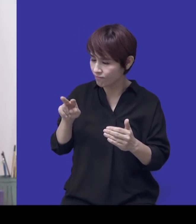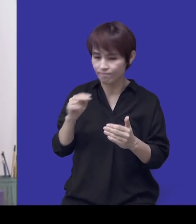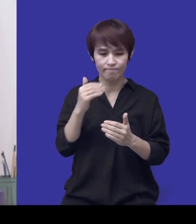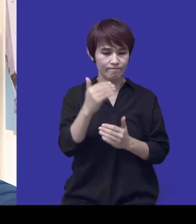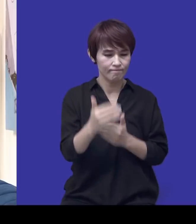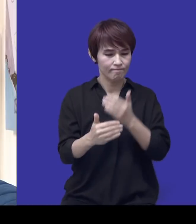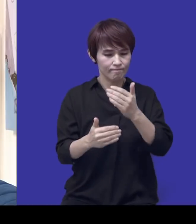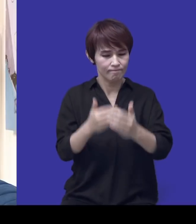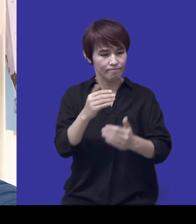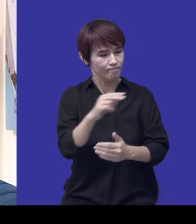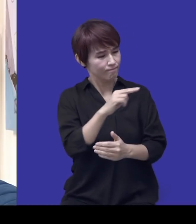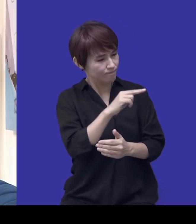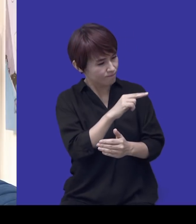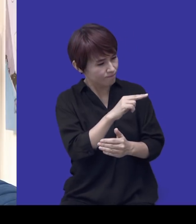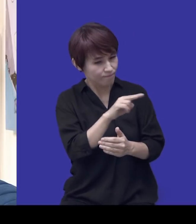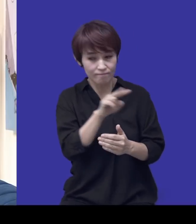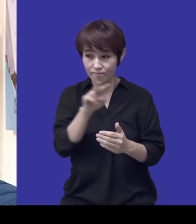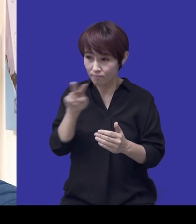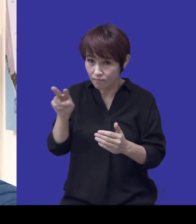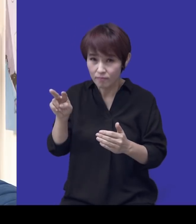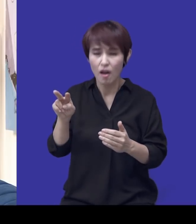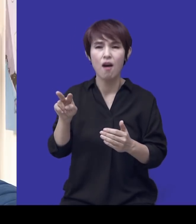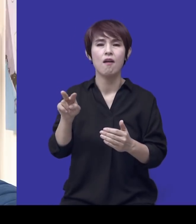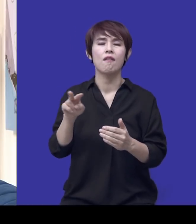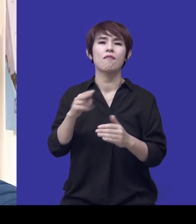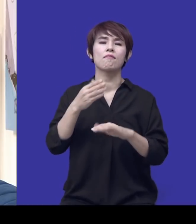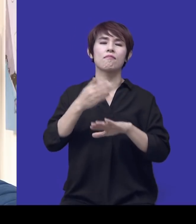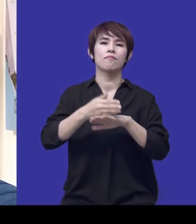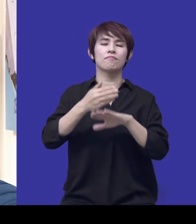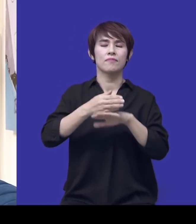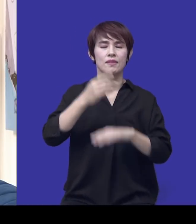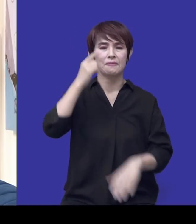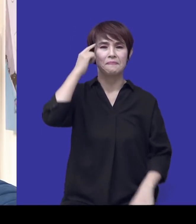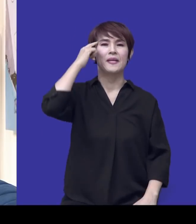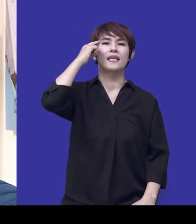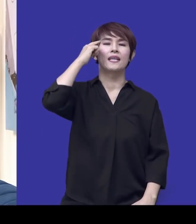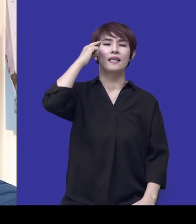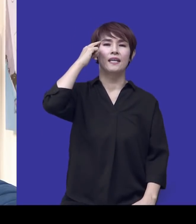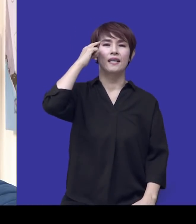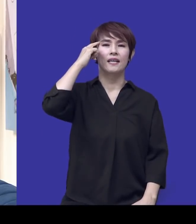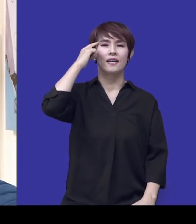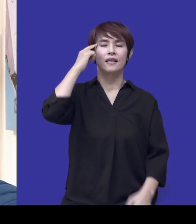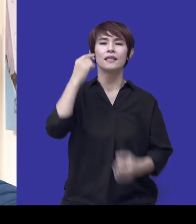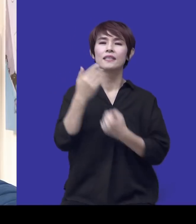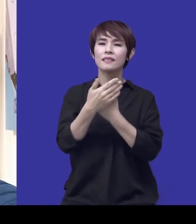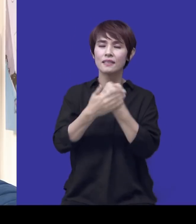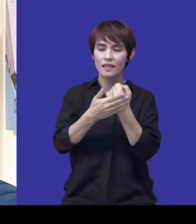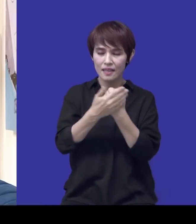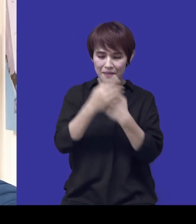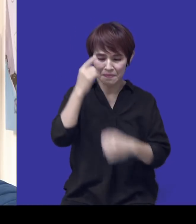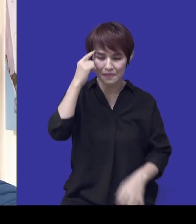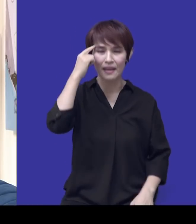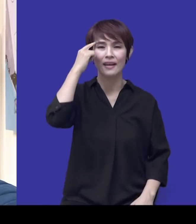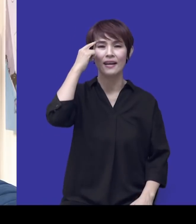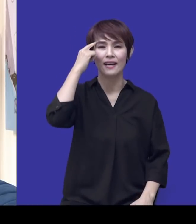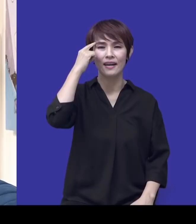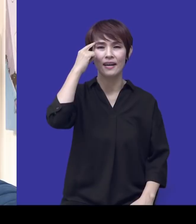보이고 감사하던 것도 보이고 그러거든요. 뭐 하나님이 저에게 주신 은혜도 보이고